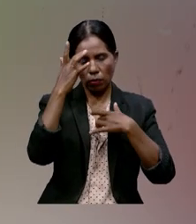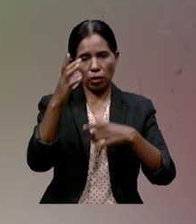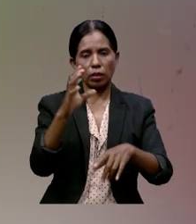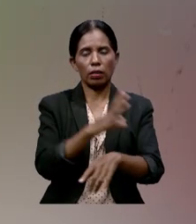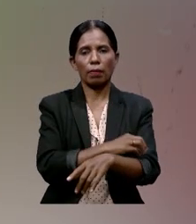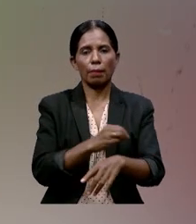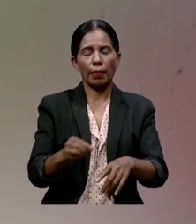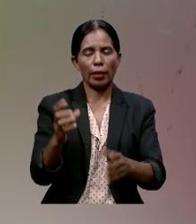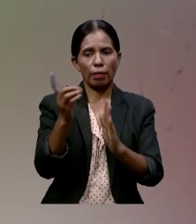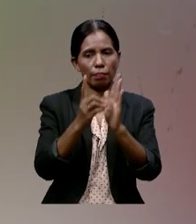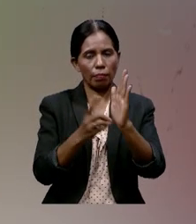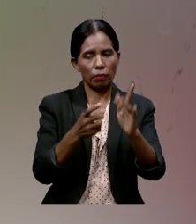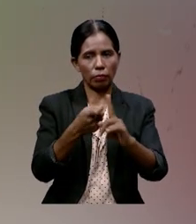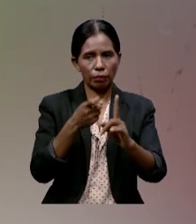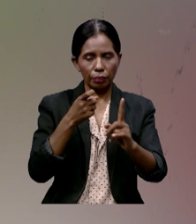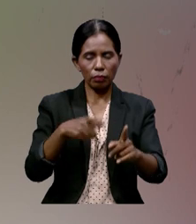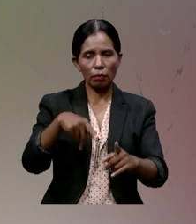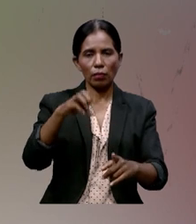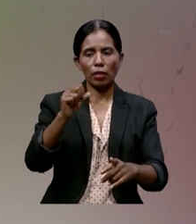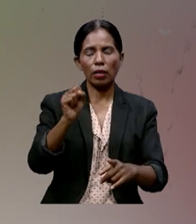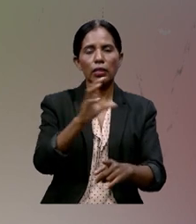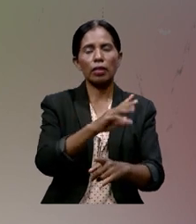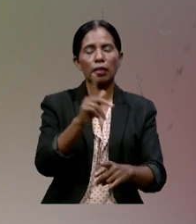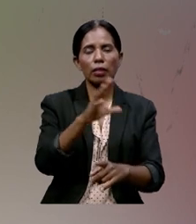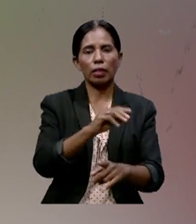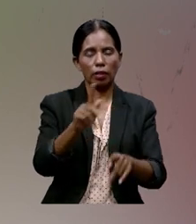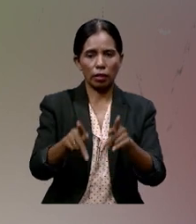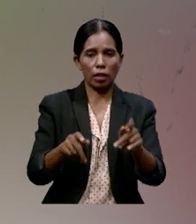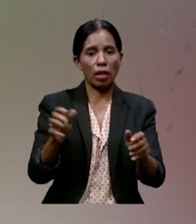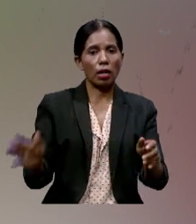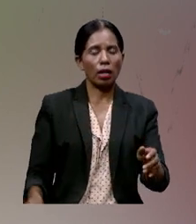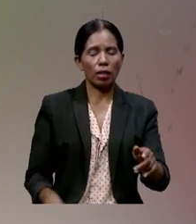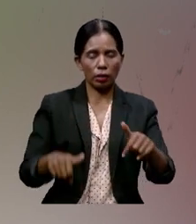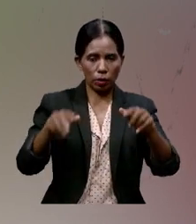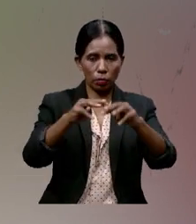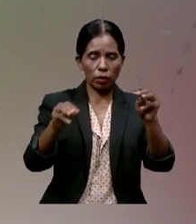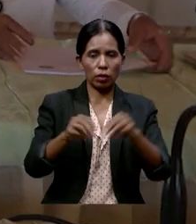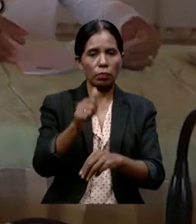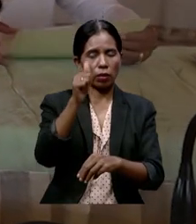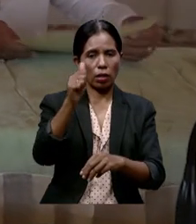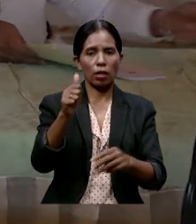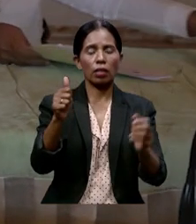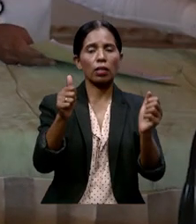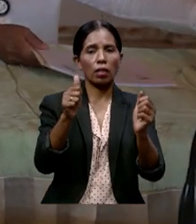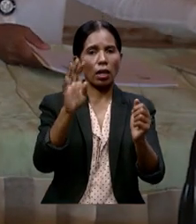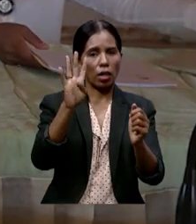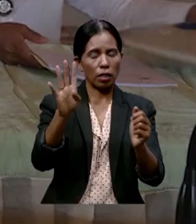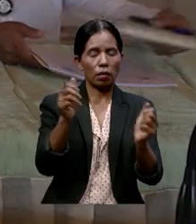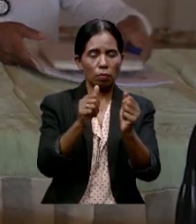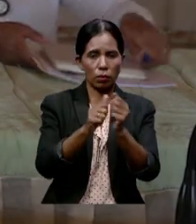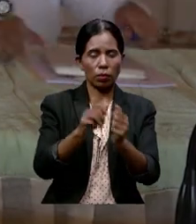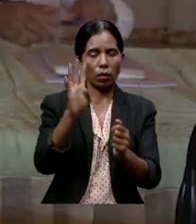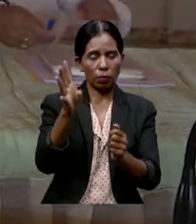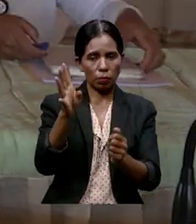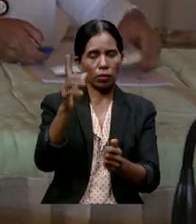susi Ministério Agricultura, Pecuária, Pesca no Floresta, total asu iha município hat hamutu krihung hat nulu resinsia.